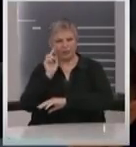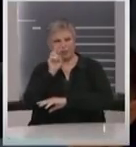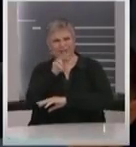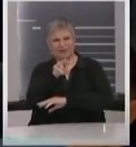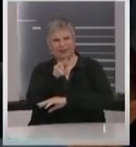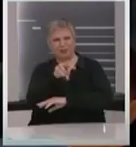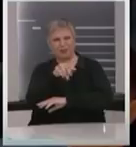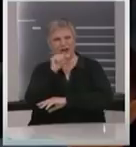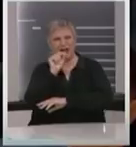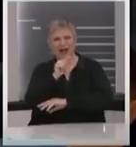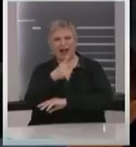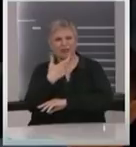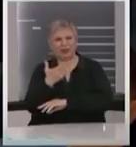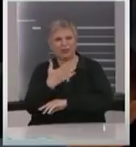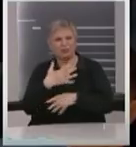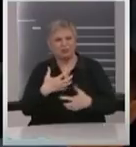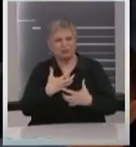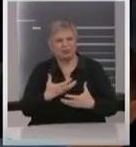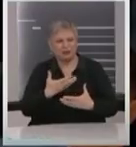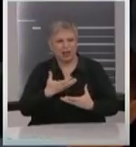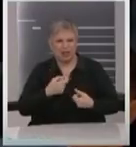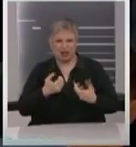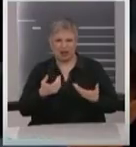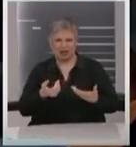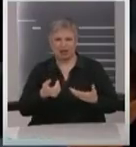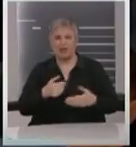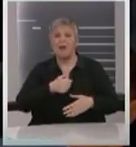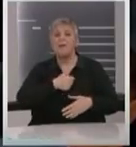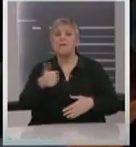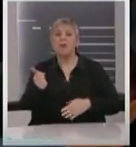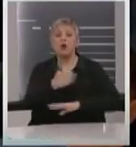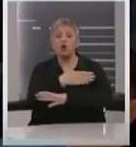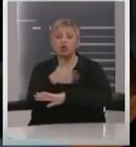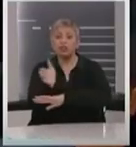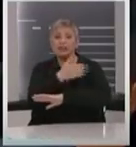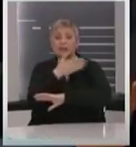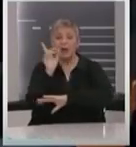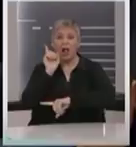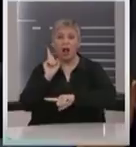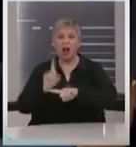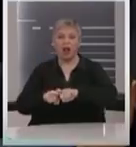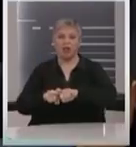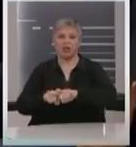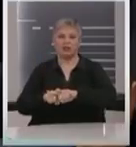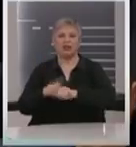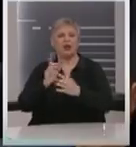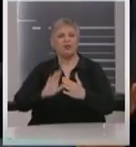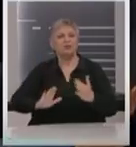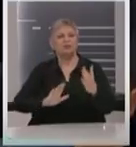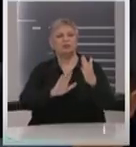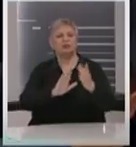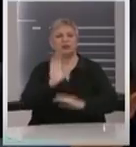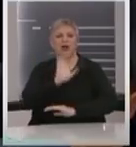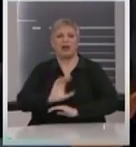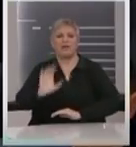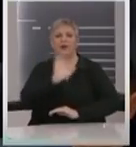Μόνο οι γαλανόλευκοι. Η Ευρώπη είναι απέναντί μας σταθερά. Και είναι αστιότητες αυτά που ακούω, ότι